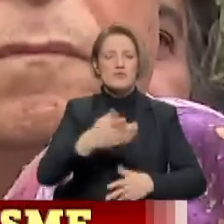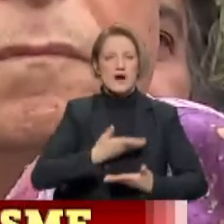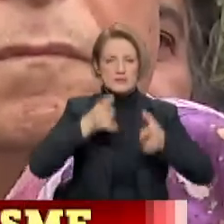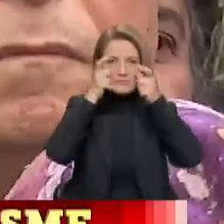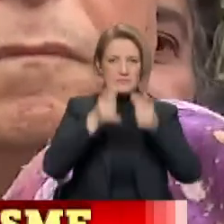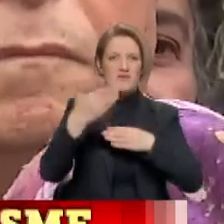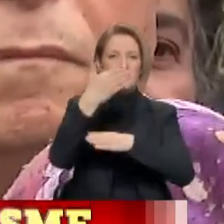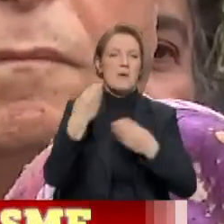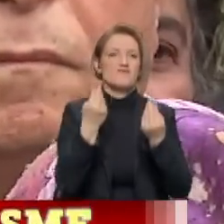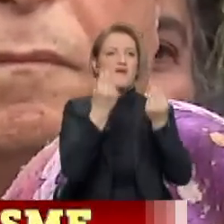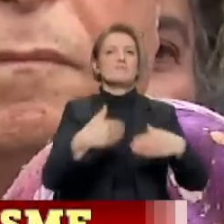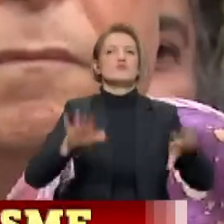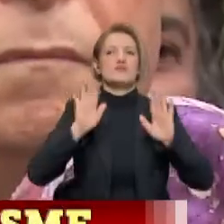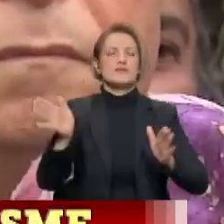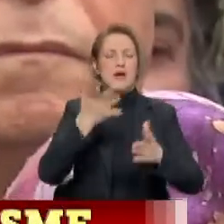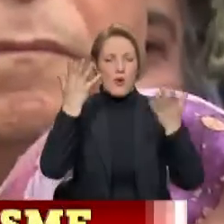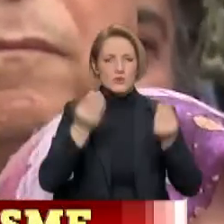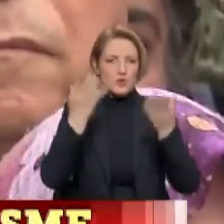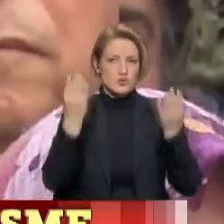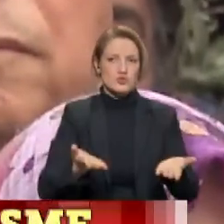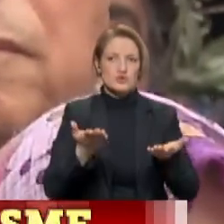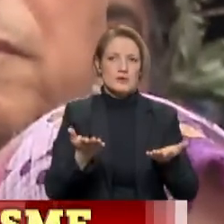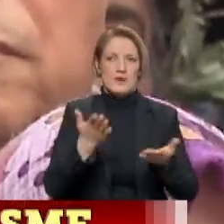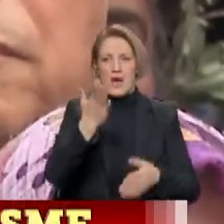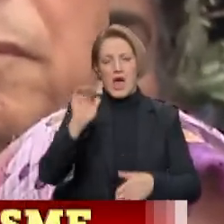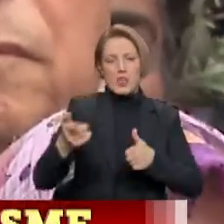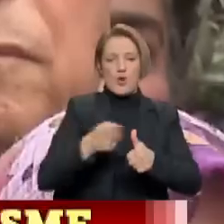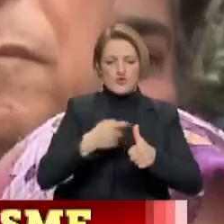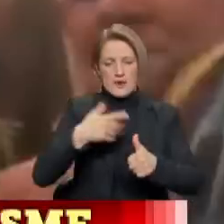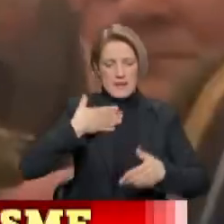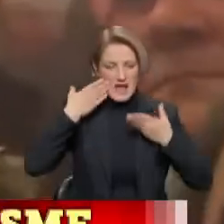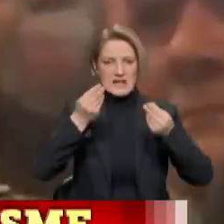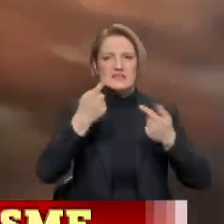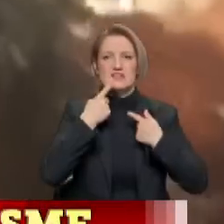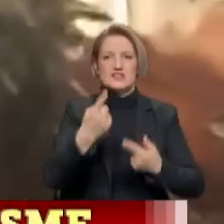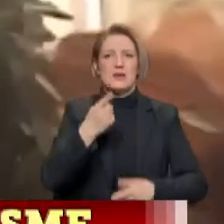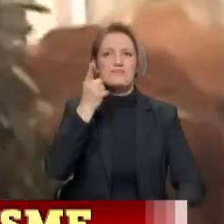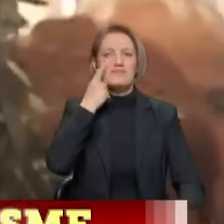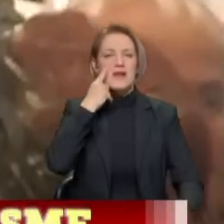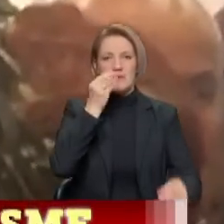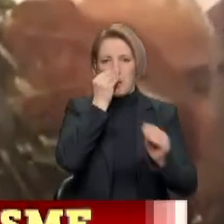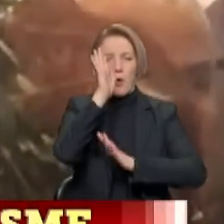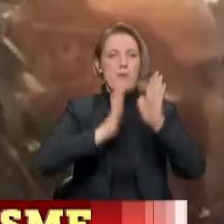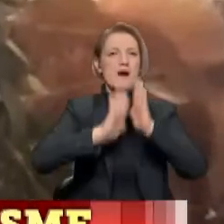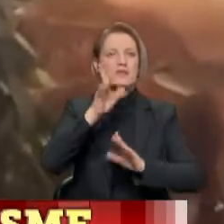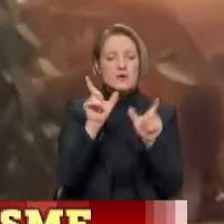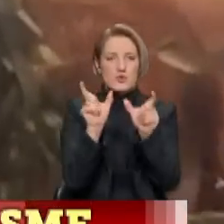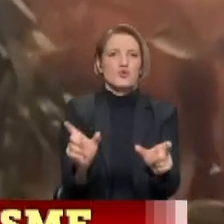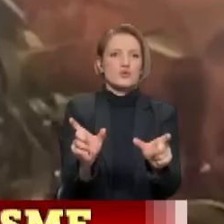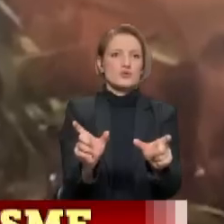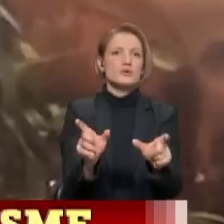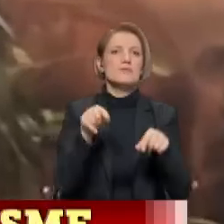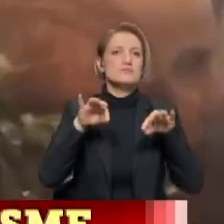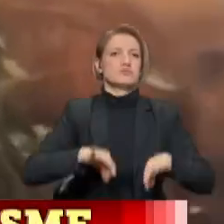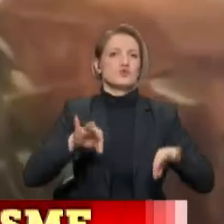açgözlü şirketlere vermeyeceğiz. Ne pahasına olursa olsun önce beni çiğneyin diyeceğim. Devlet ormanları bizzat korur.